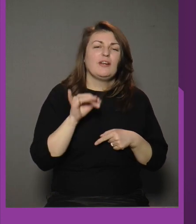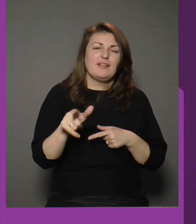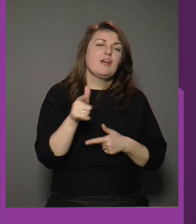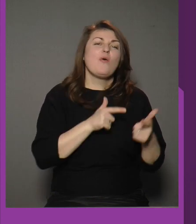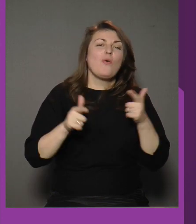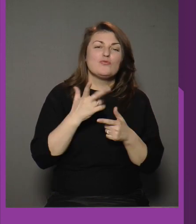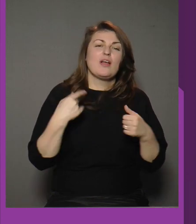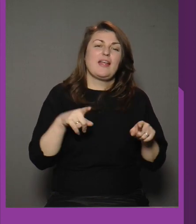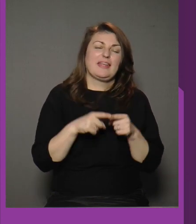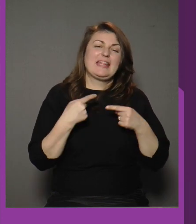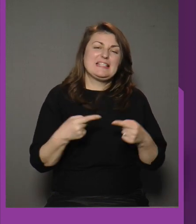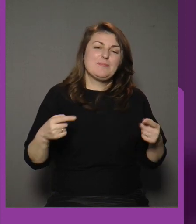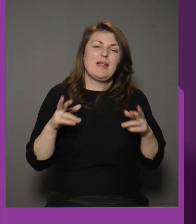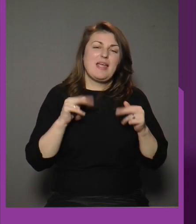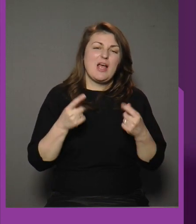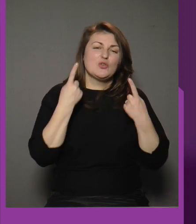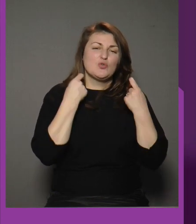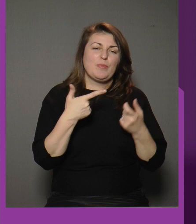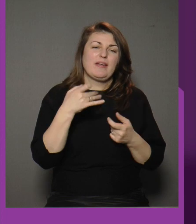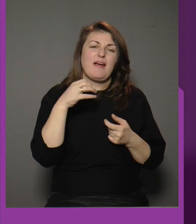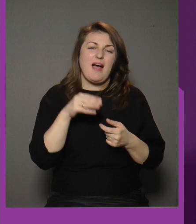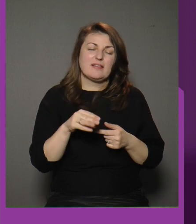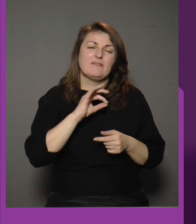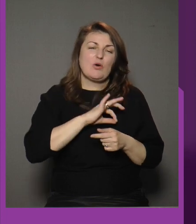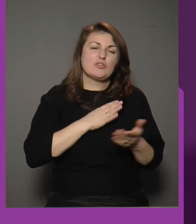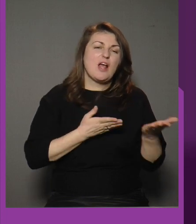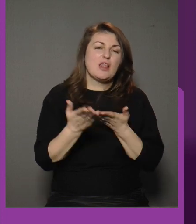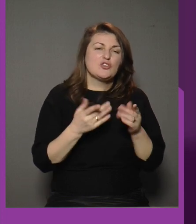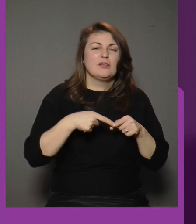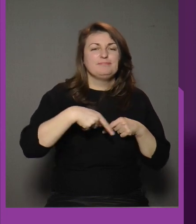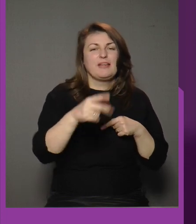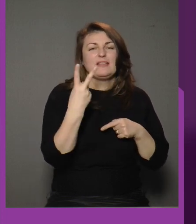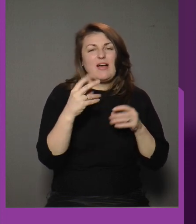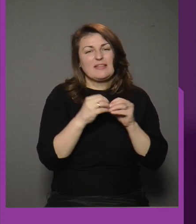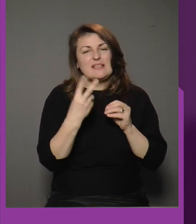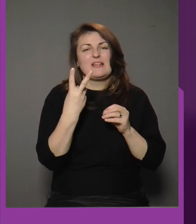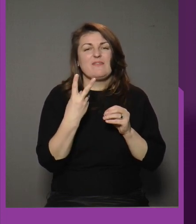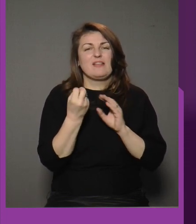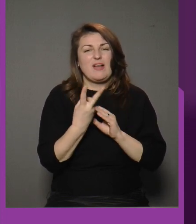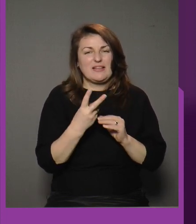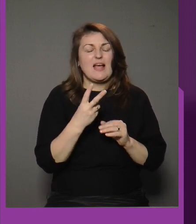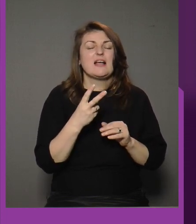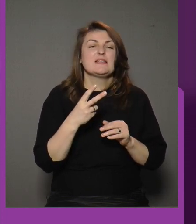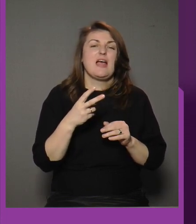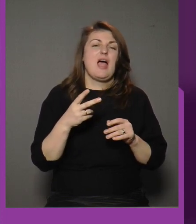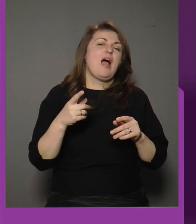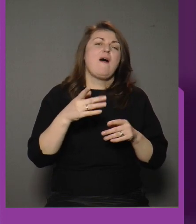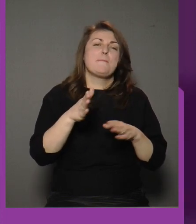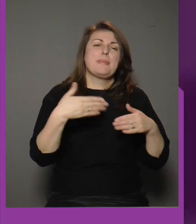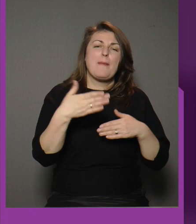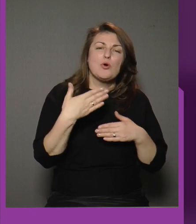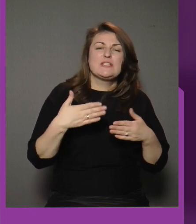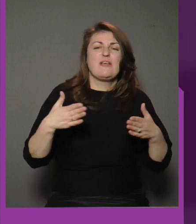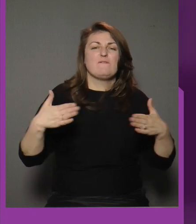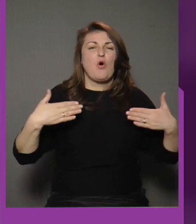такі дисципліни, як супергігант. Використовуються лижі 2.10, 2.12. Пропорції ворота, відстань